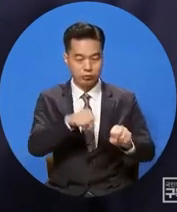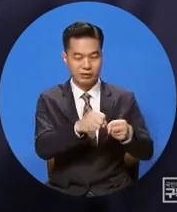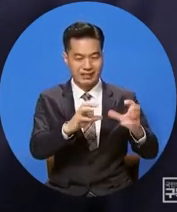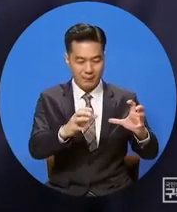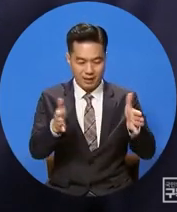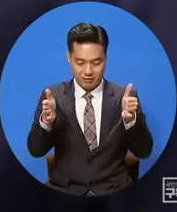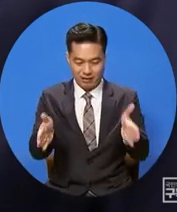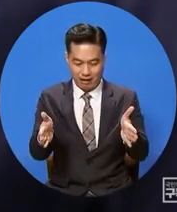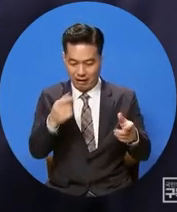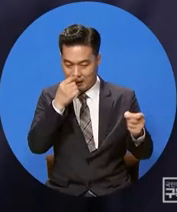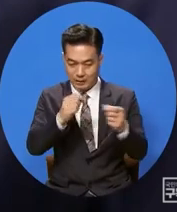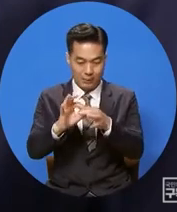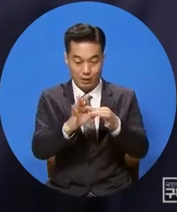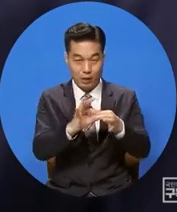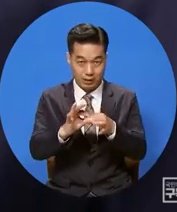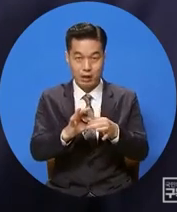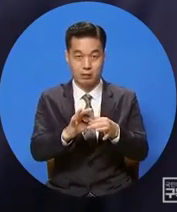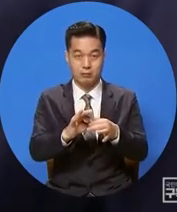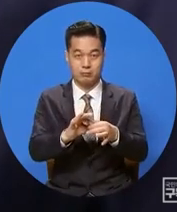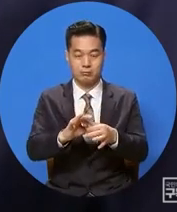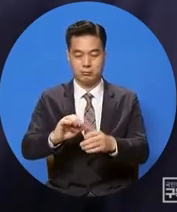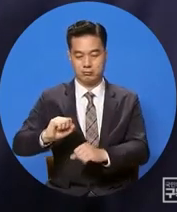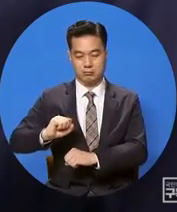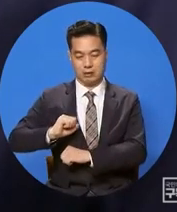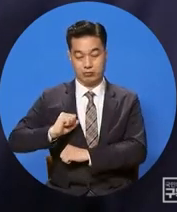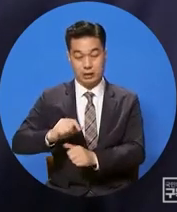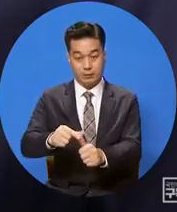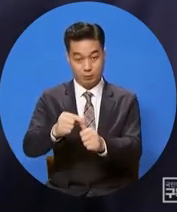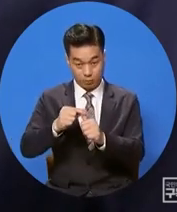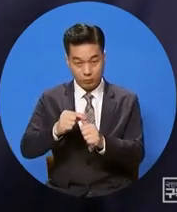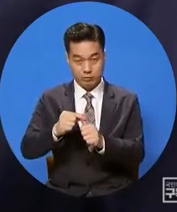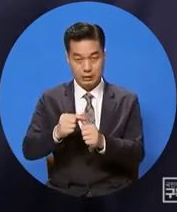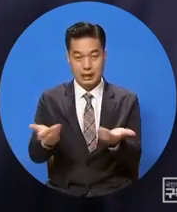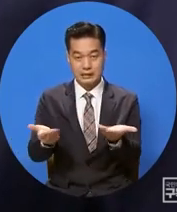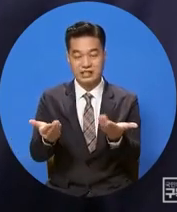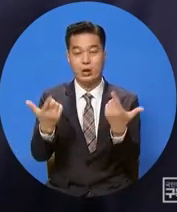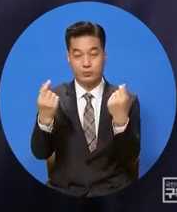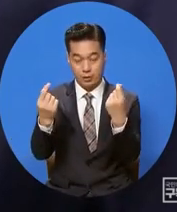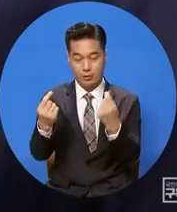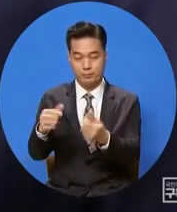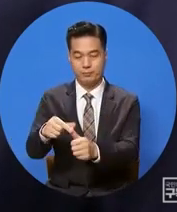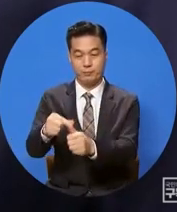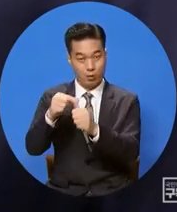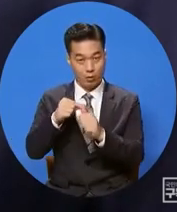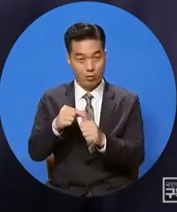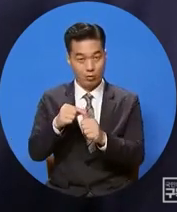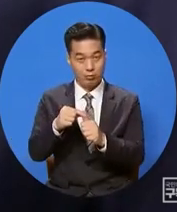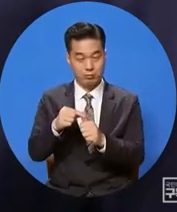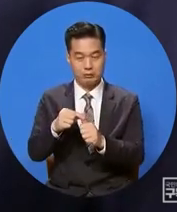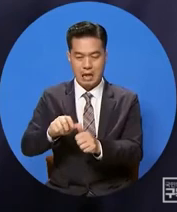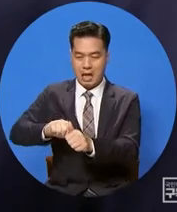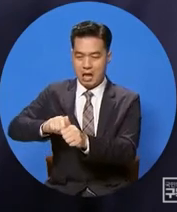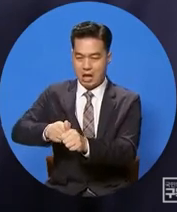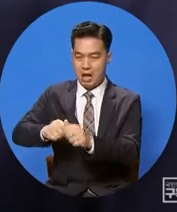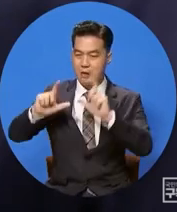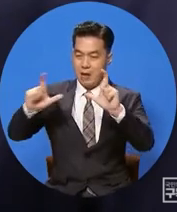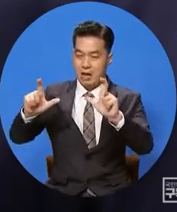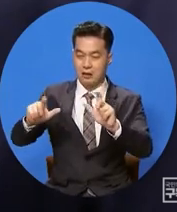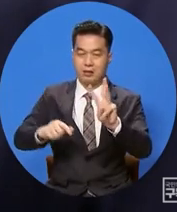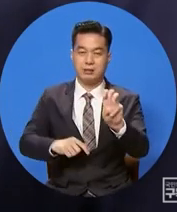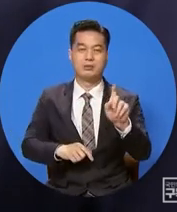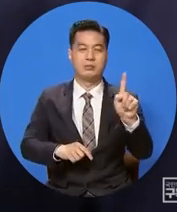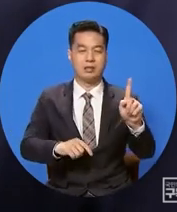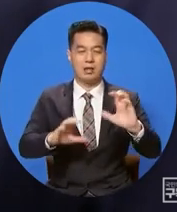긴박한 관계에 있는 모병제가 세계적인 대세입니다. 지금 징병제 채택하는 나라가